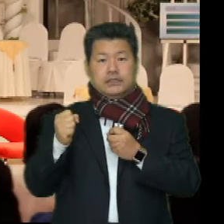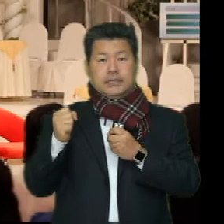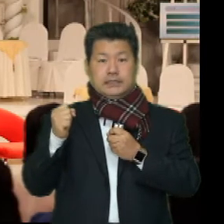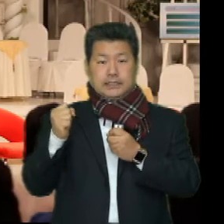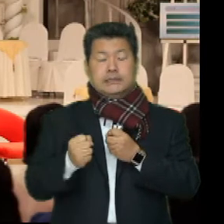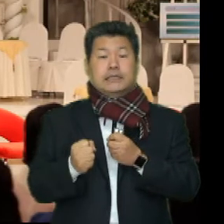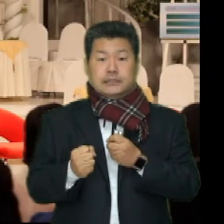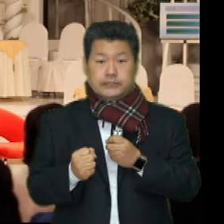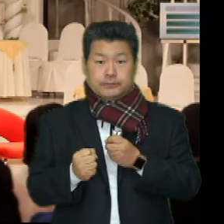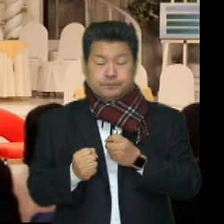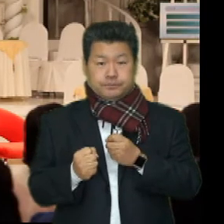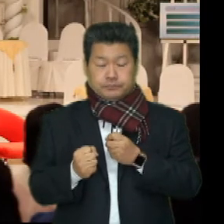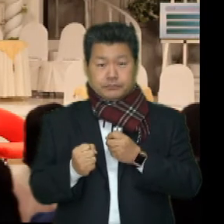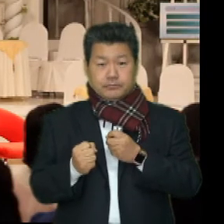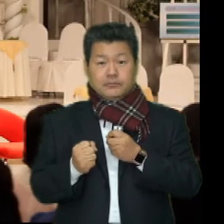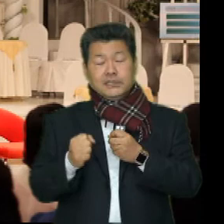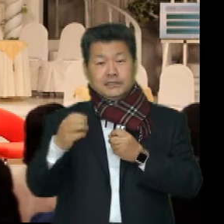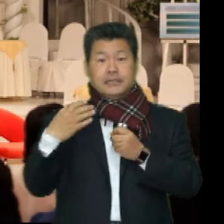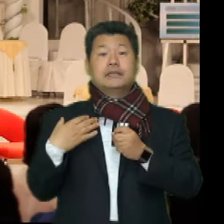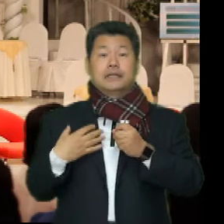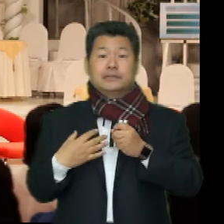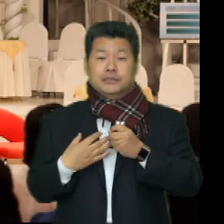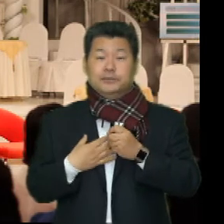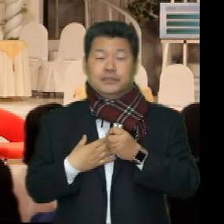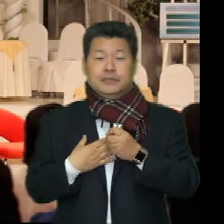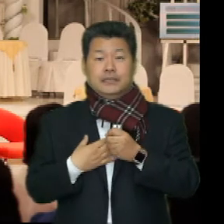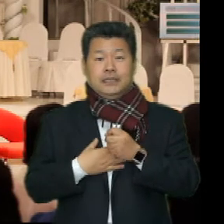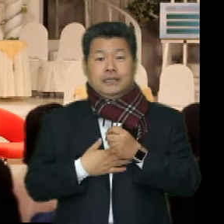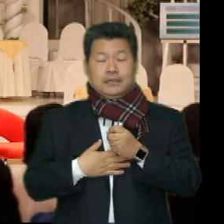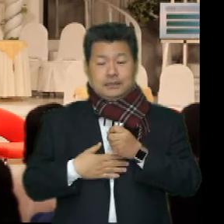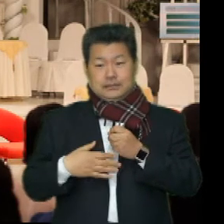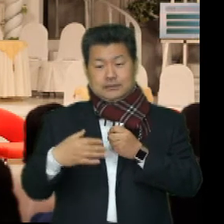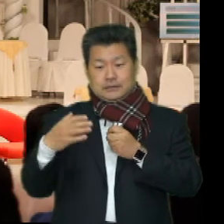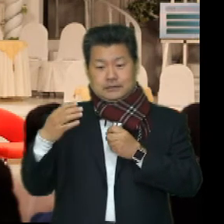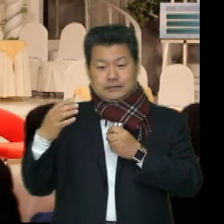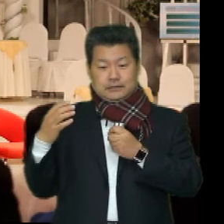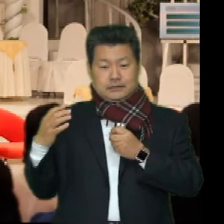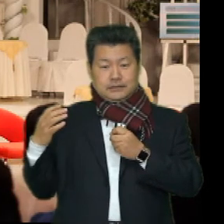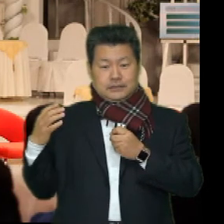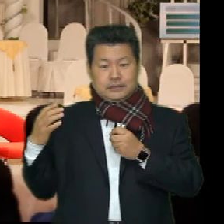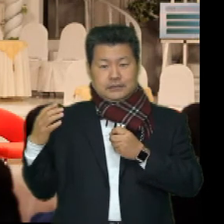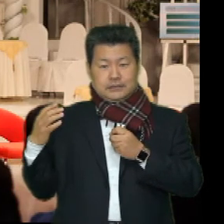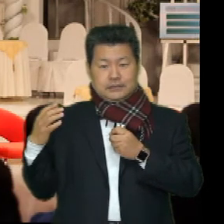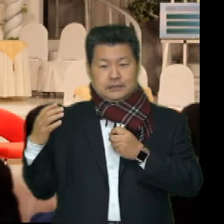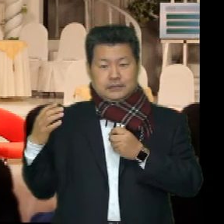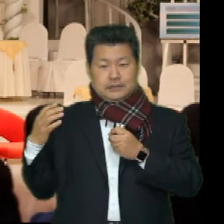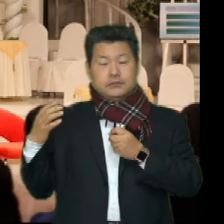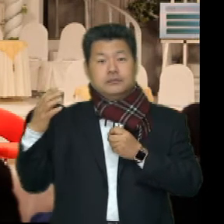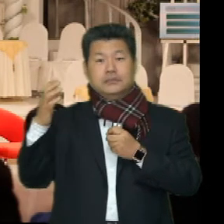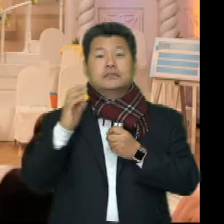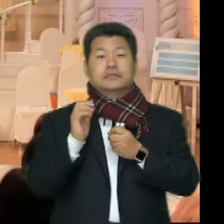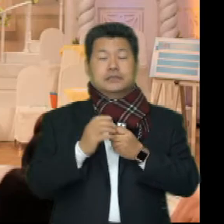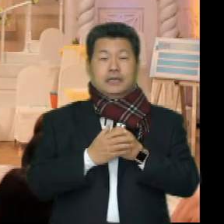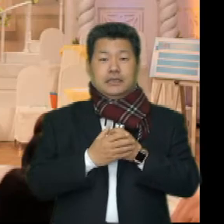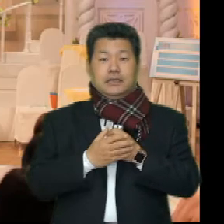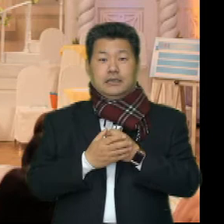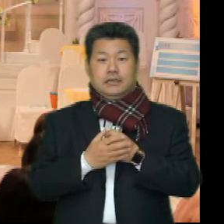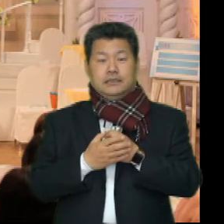사용할 용기가 나지 않은 거죠. 제 예를 들면 이제